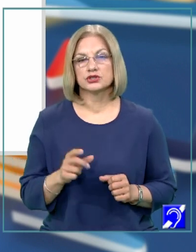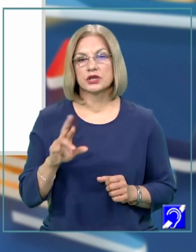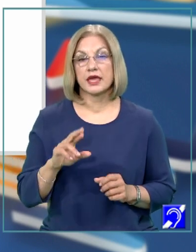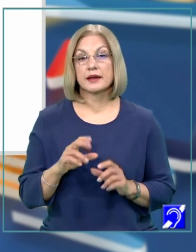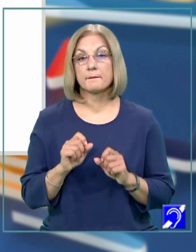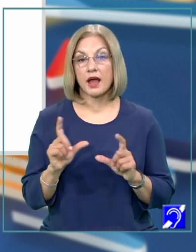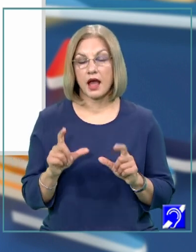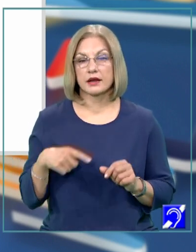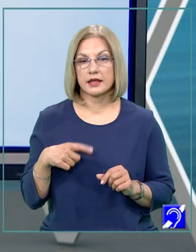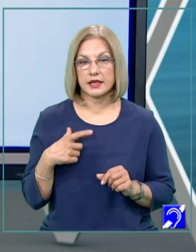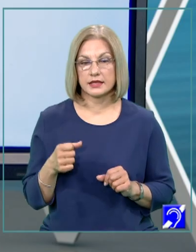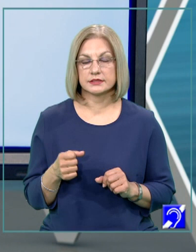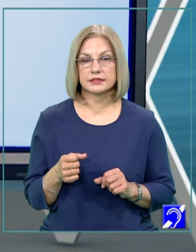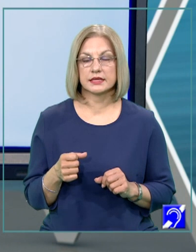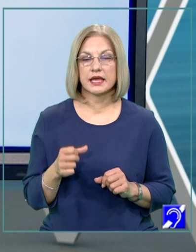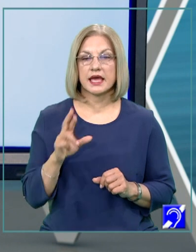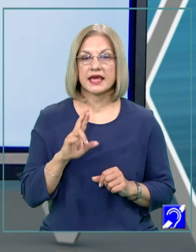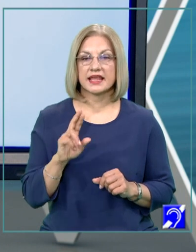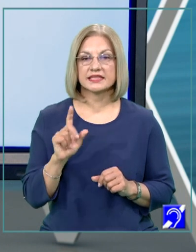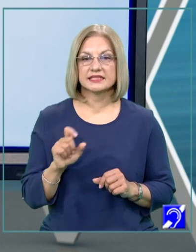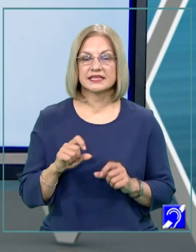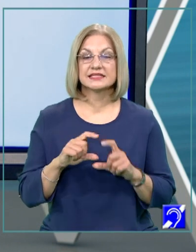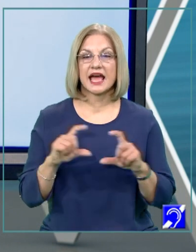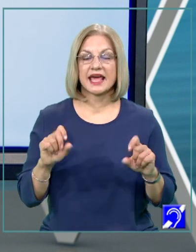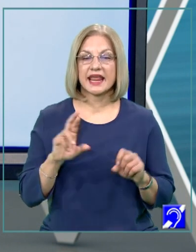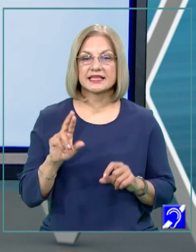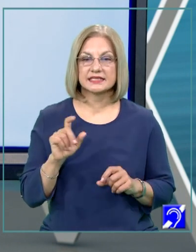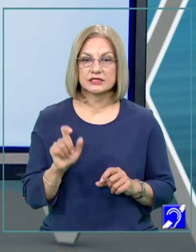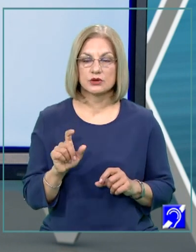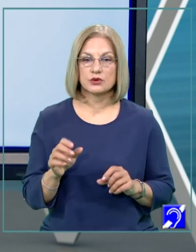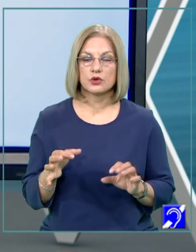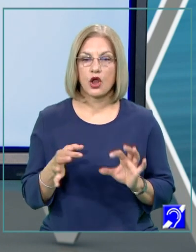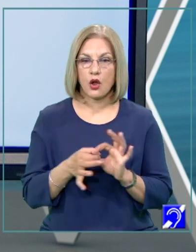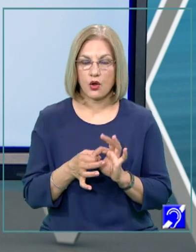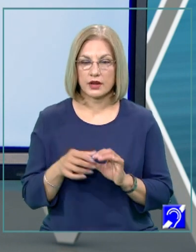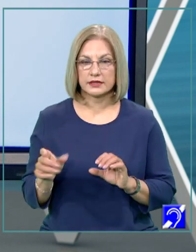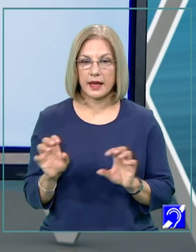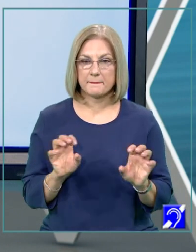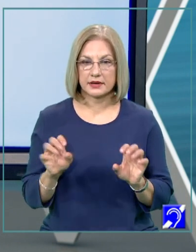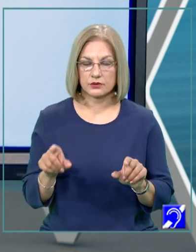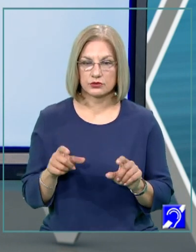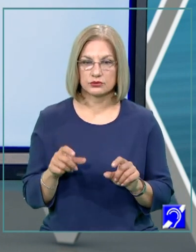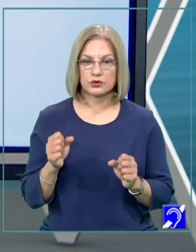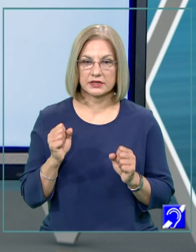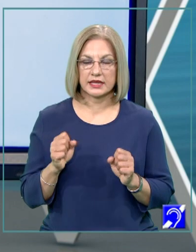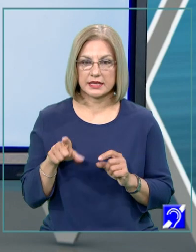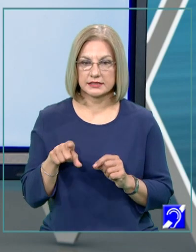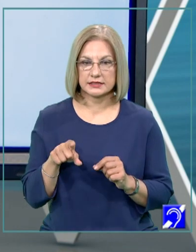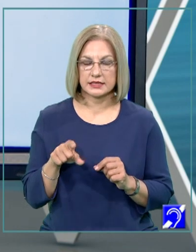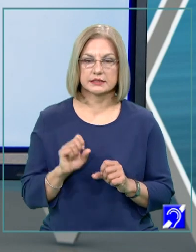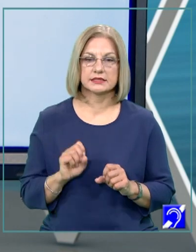urma reprezintă rezistența a rezistorului conectat prin conductor de rezistență neglijabilă